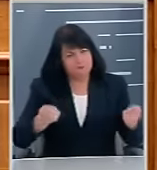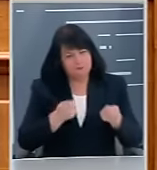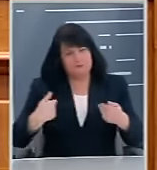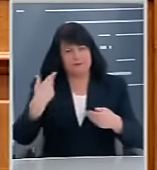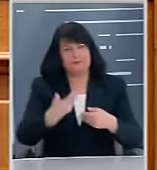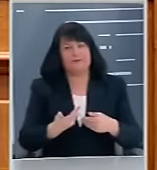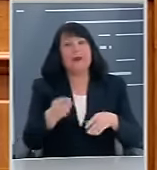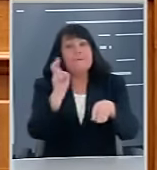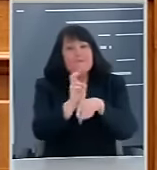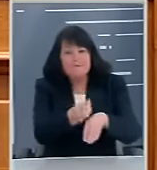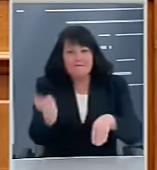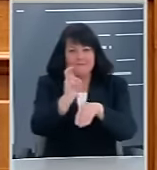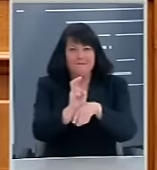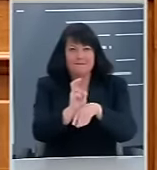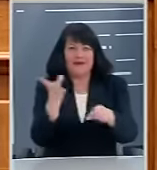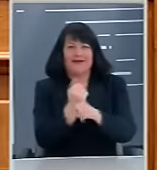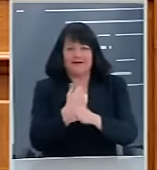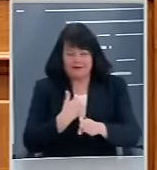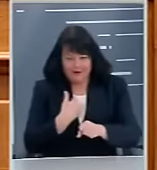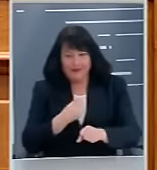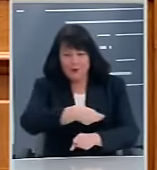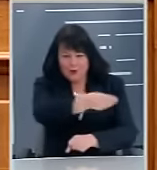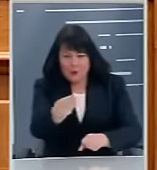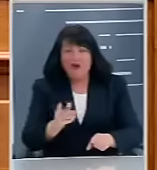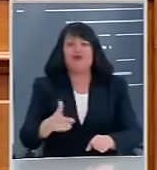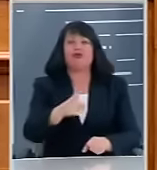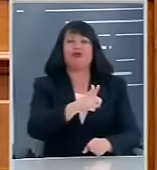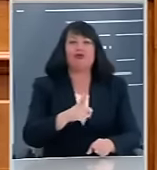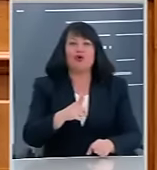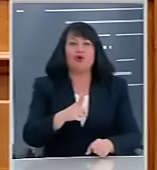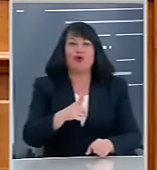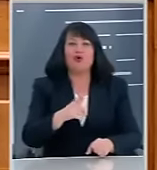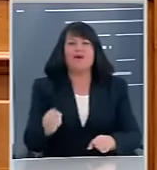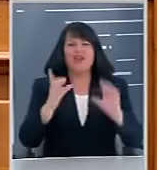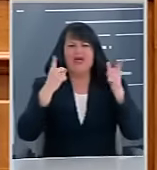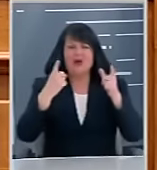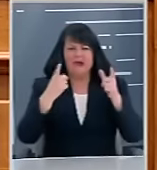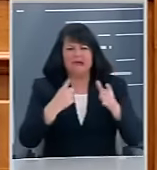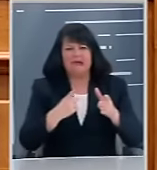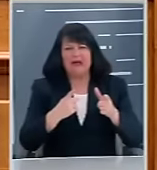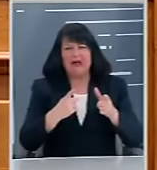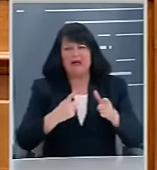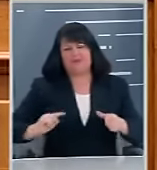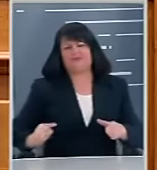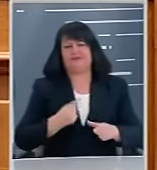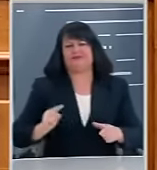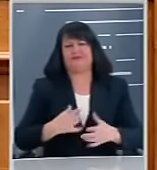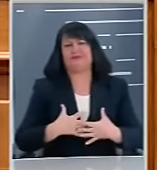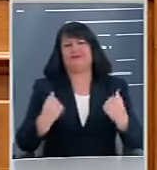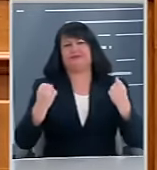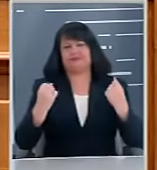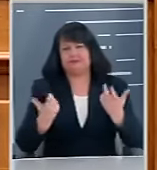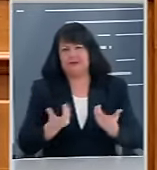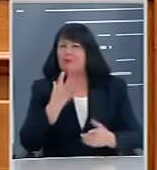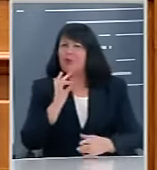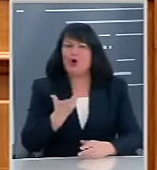του πλεονάσματος να το μοιράζει στους φτωχότερους είναι αυτό που ενοχλεί την αξιωματική αντιπολίτευση και ολόκληρη την αντιπολίτευση. Για έναν